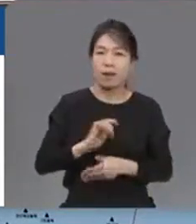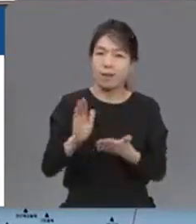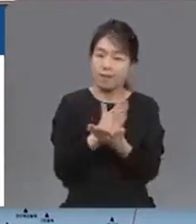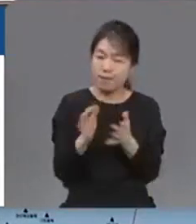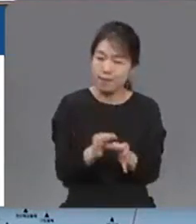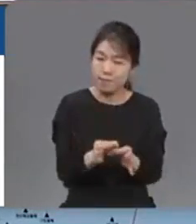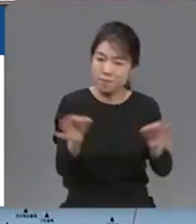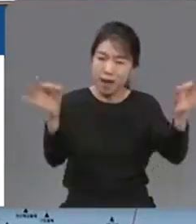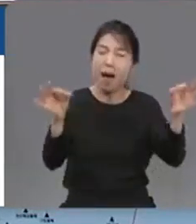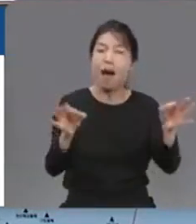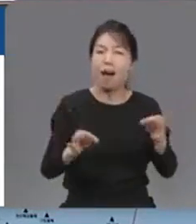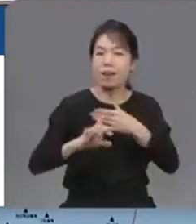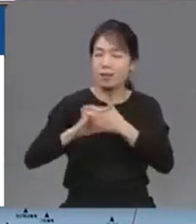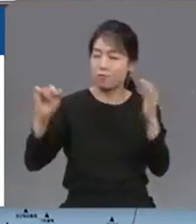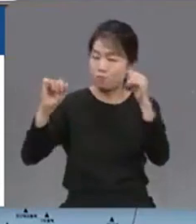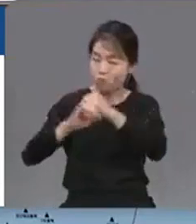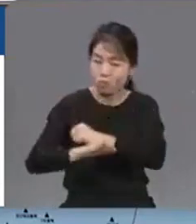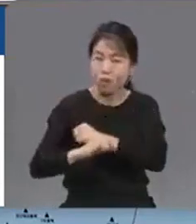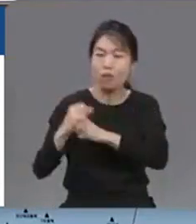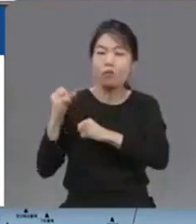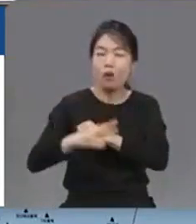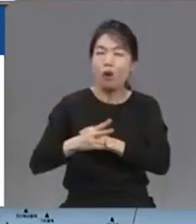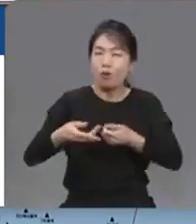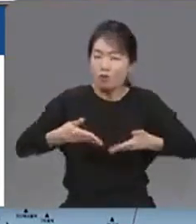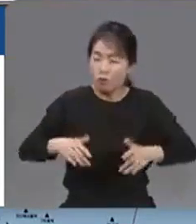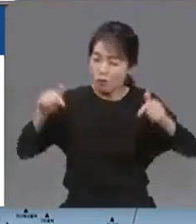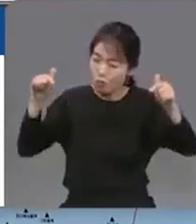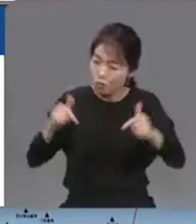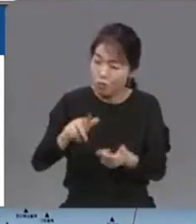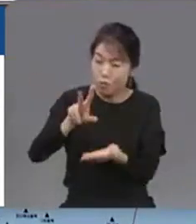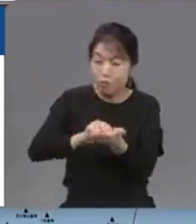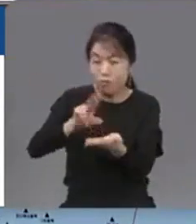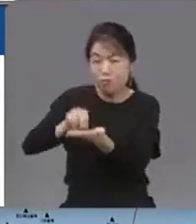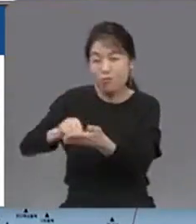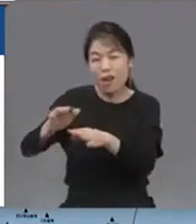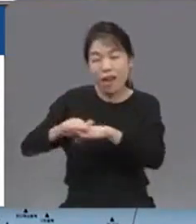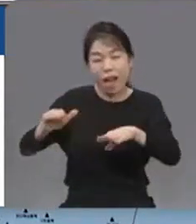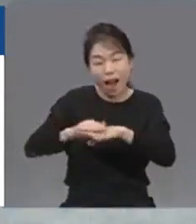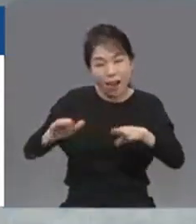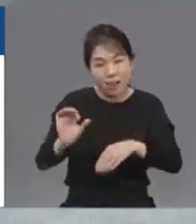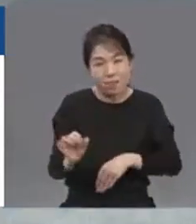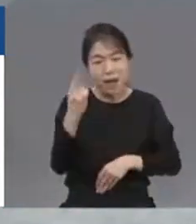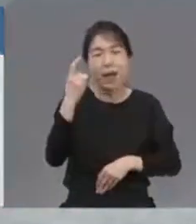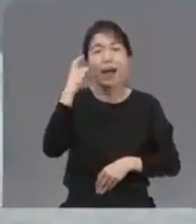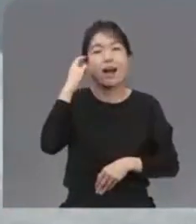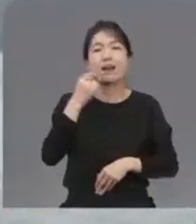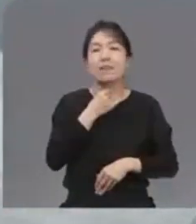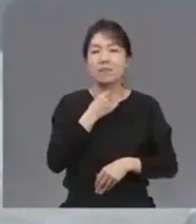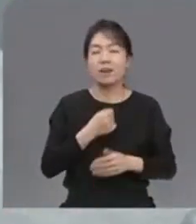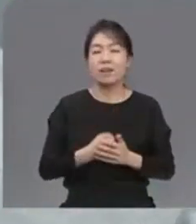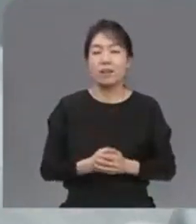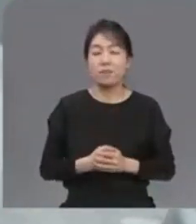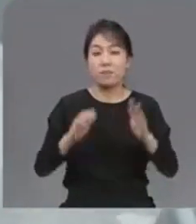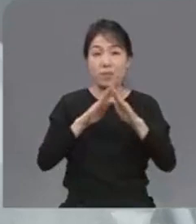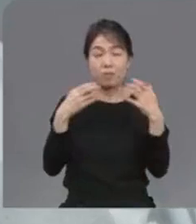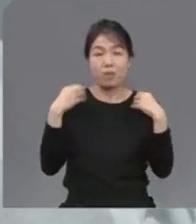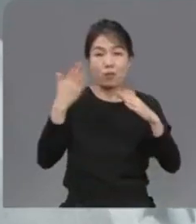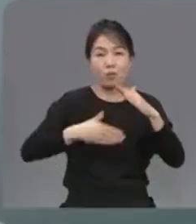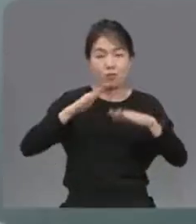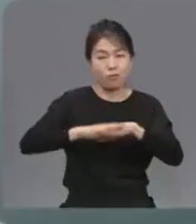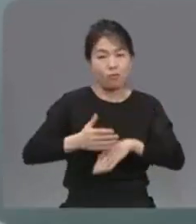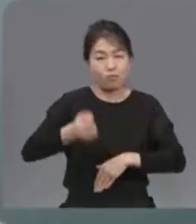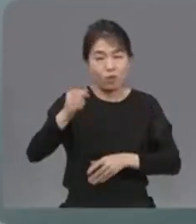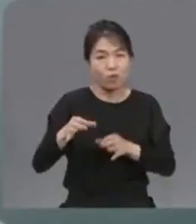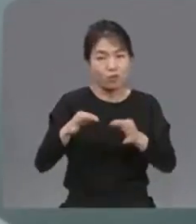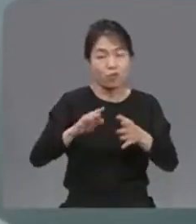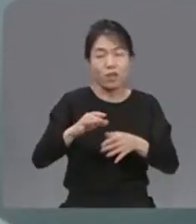배당금을 지급해서 지역 소멸과 저출산 문제를 극복하는 씨앗이 되었으면. 전라남도는 공공주도형 투자